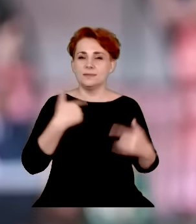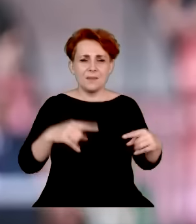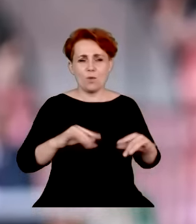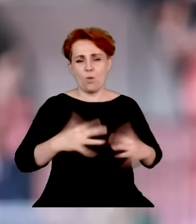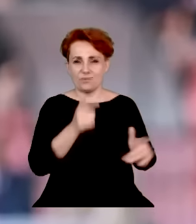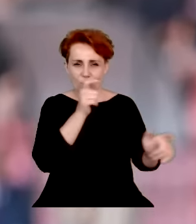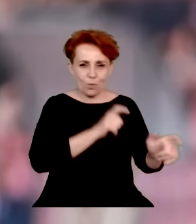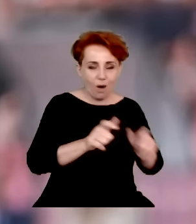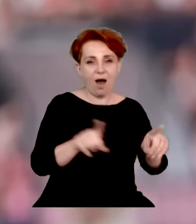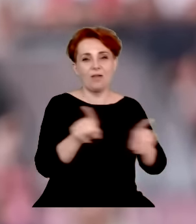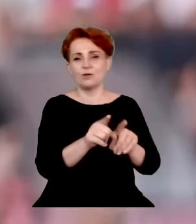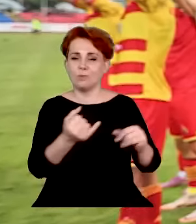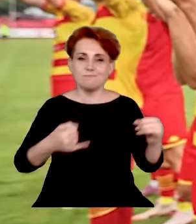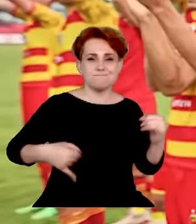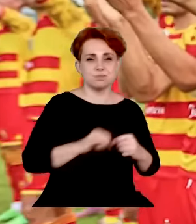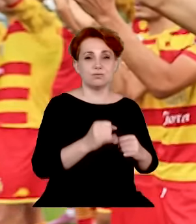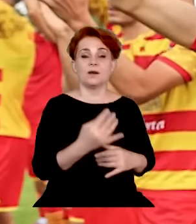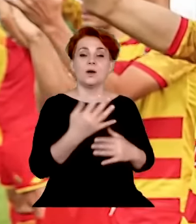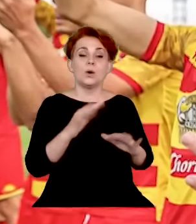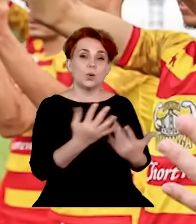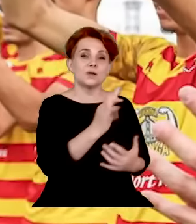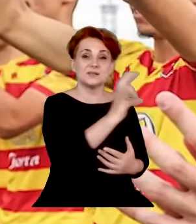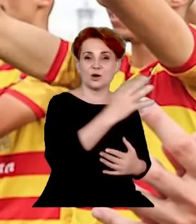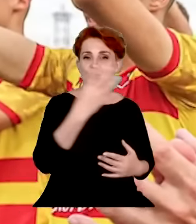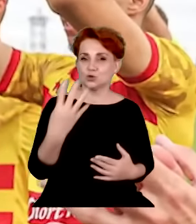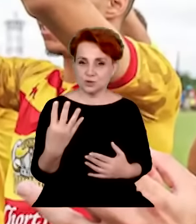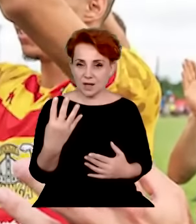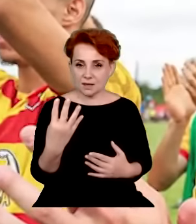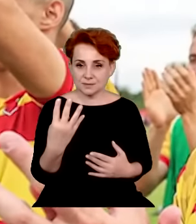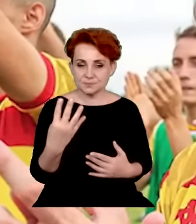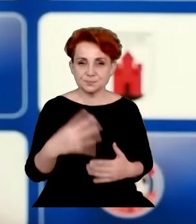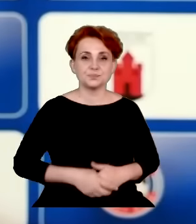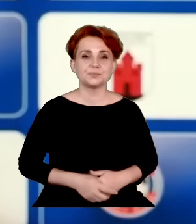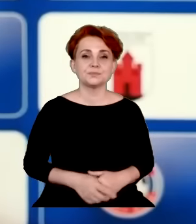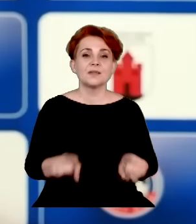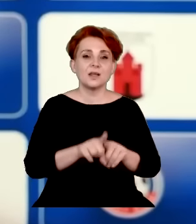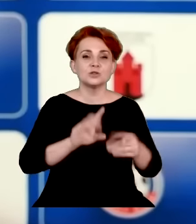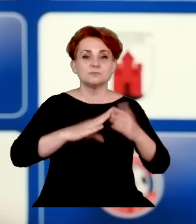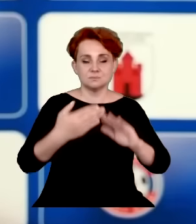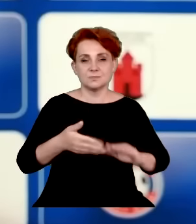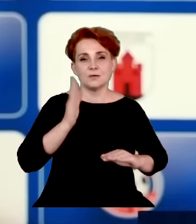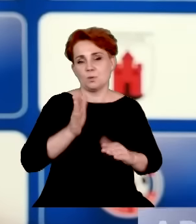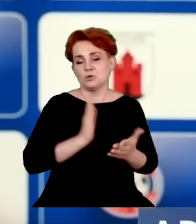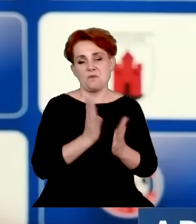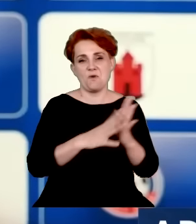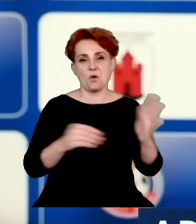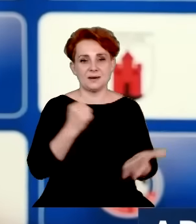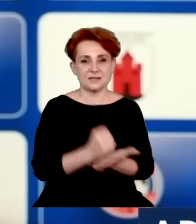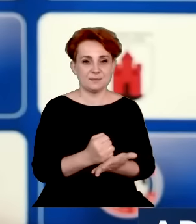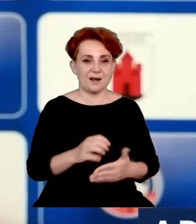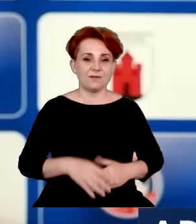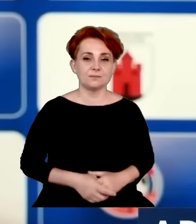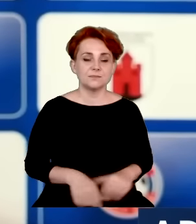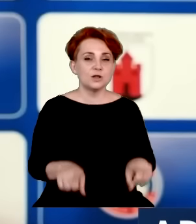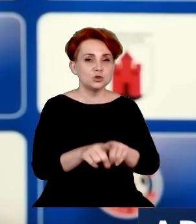również dobił gospodarzy. Wynik starcia na 4-0 ustalił Christopher Hansen i rewanż zdaje się być czystą formalnością. Musimy utrzymać